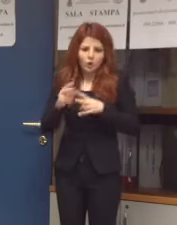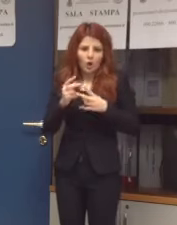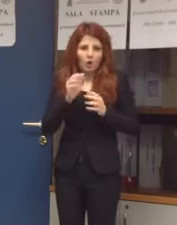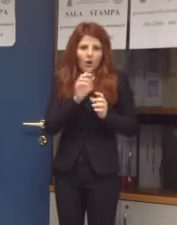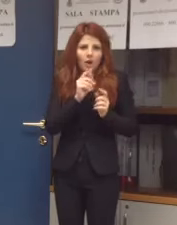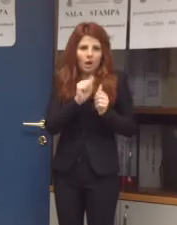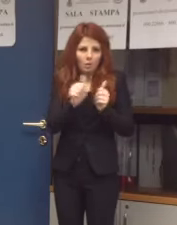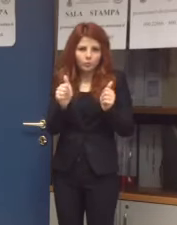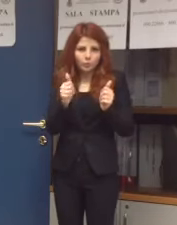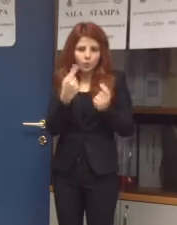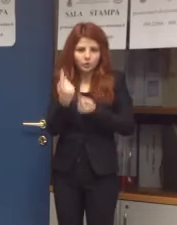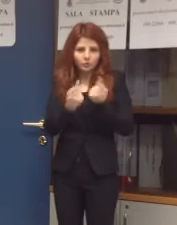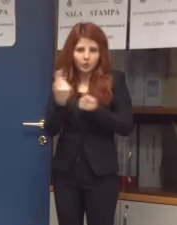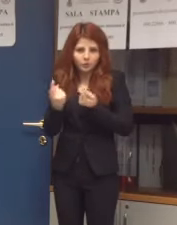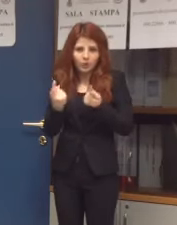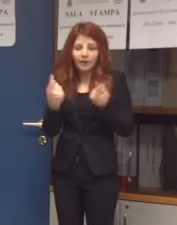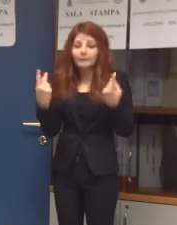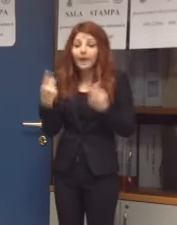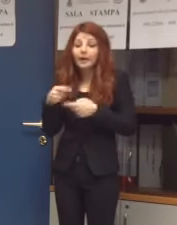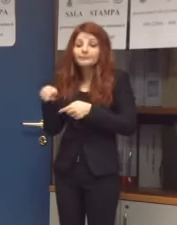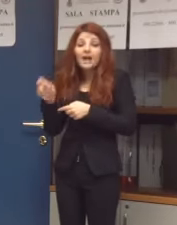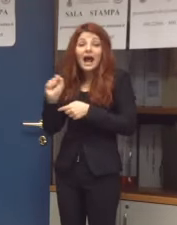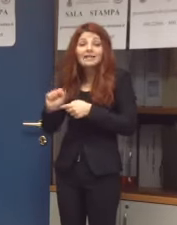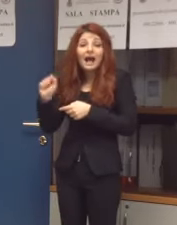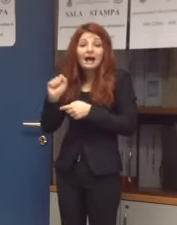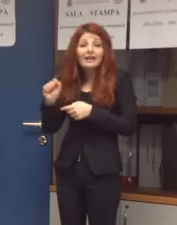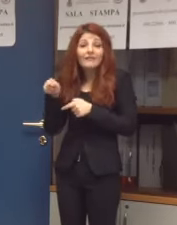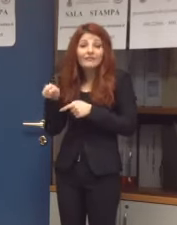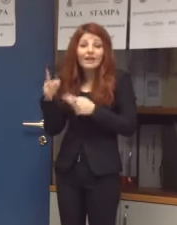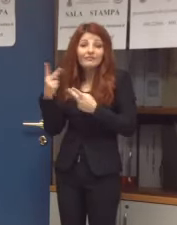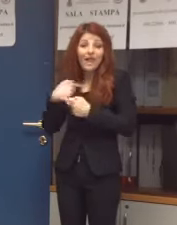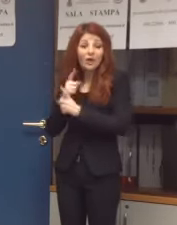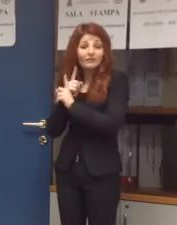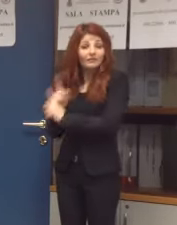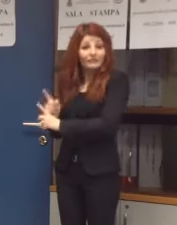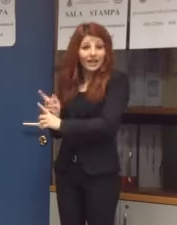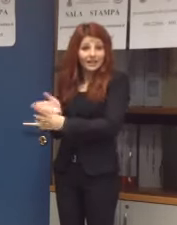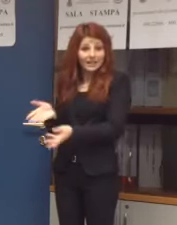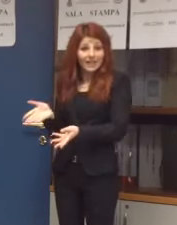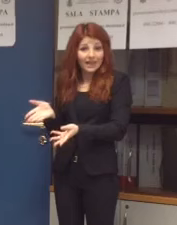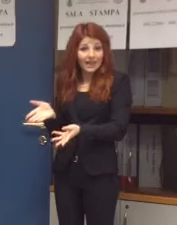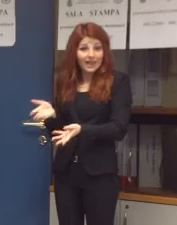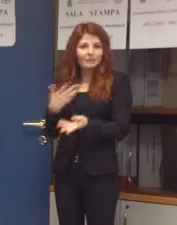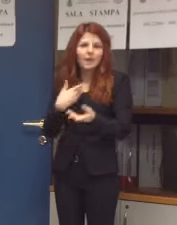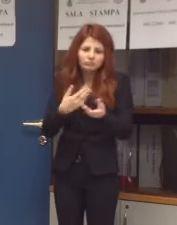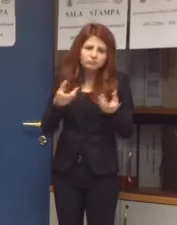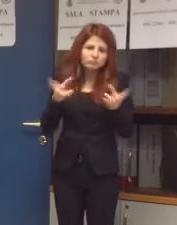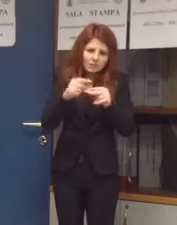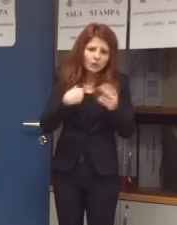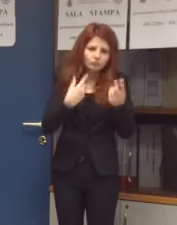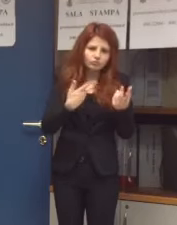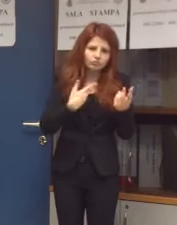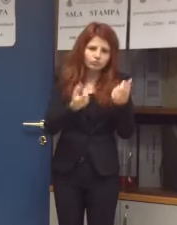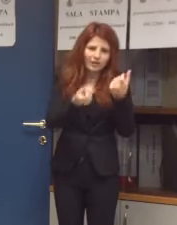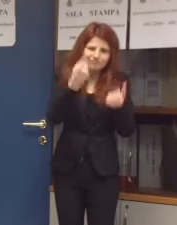dobbiamo far fede proprio su quelle. Ma in questi casi possiamo intervenire con l'aiuto attraverso delle borse della spesa, perché ci rendiamo conto che ci sono